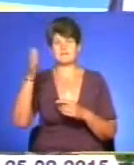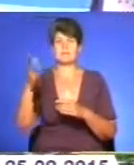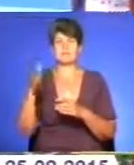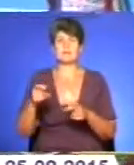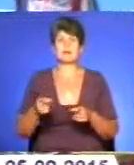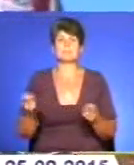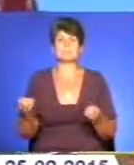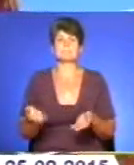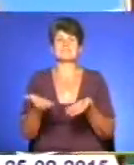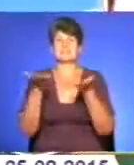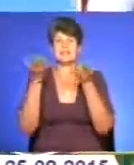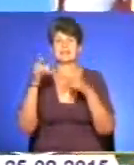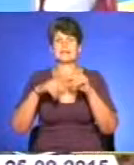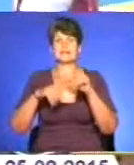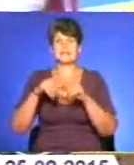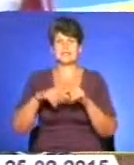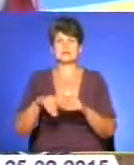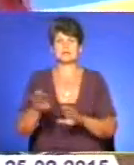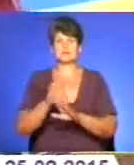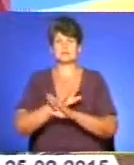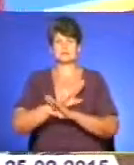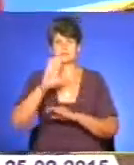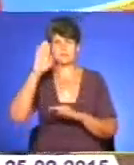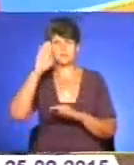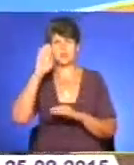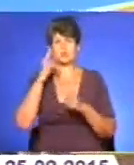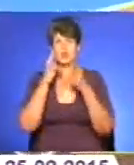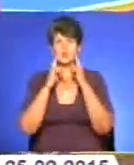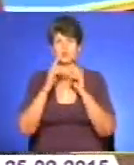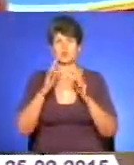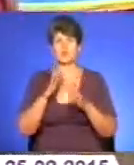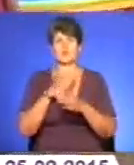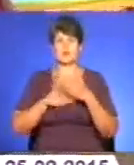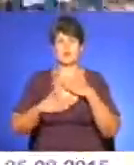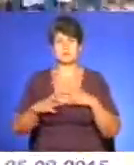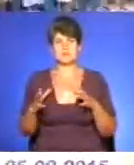рідні загиблих вояків. Сльозою радість обнялась у ці важливі для нашої держави дні.